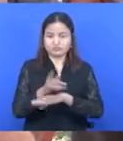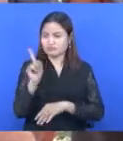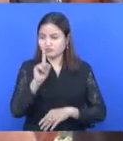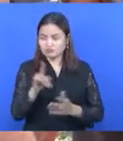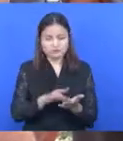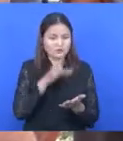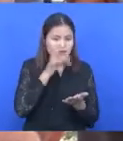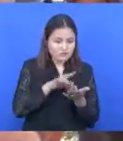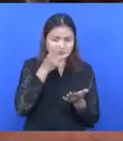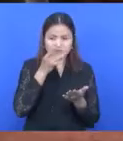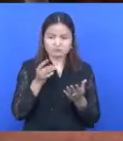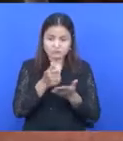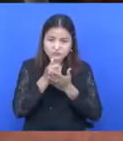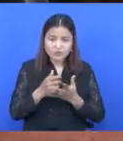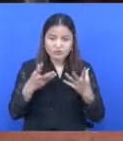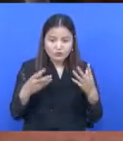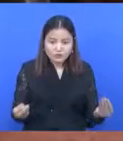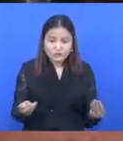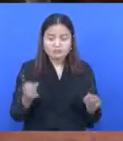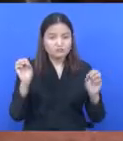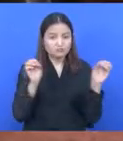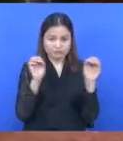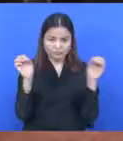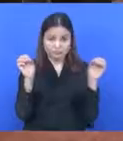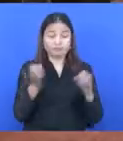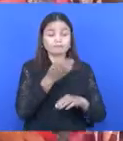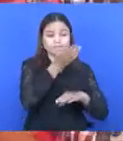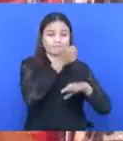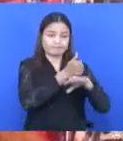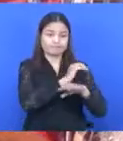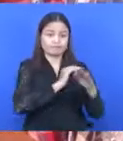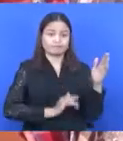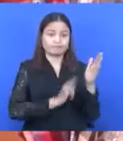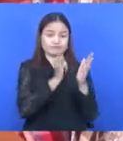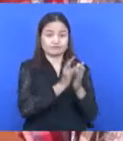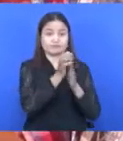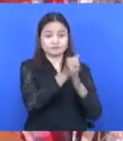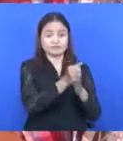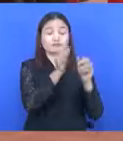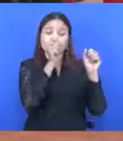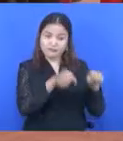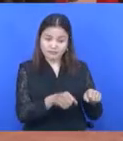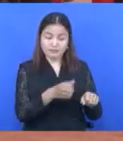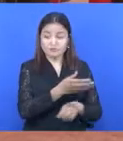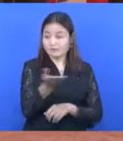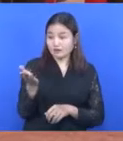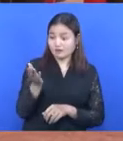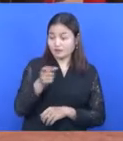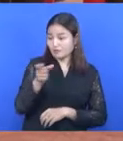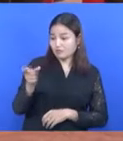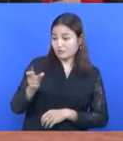ដែលអាចព្យាបាលបាននោះទេរហូតមកដល់ពេលនេះក្រោមយុទ្ធសាស្ត្ររបស់សម្ដេចតេជោធ្វើឲ្យប្រជាពលរដ្ឋលែងមានការភិតភ័យ